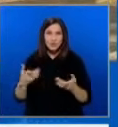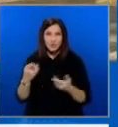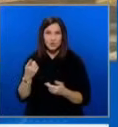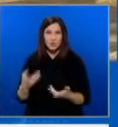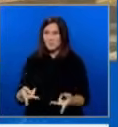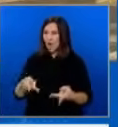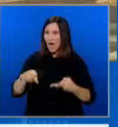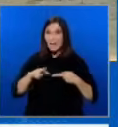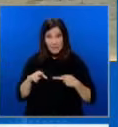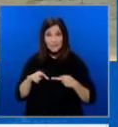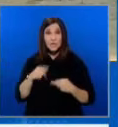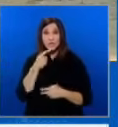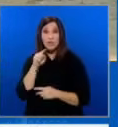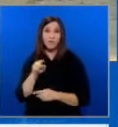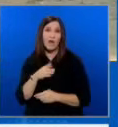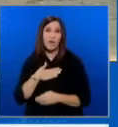е